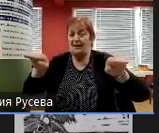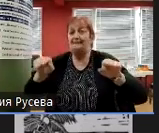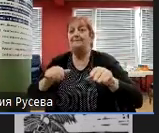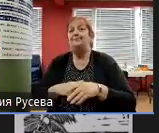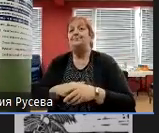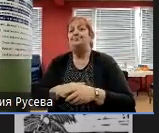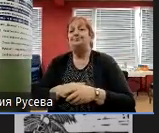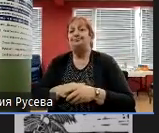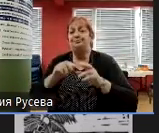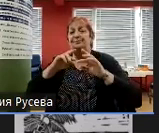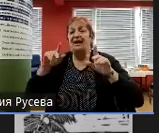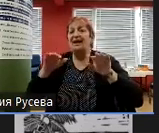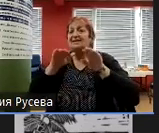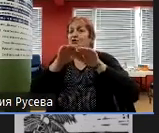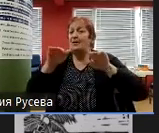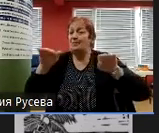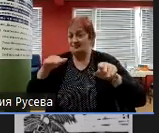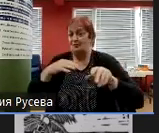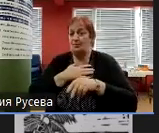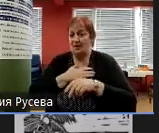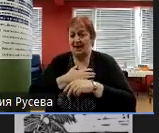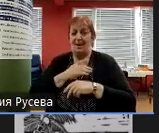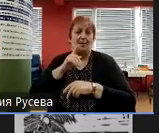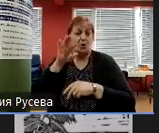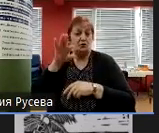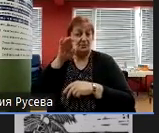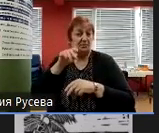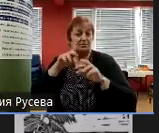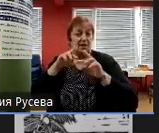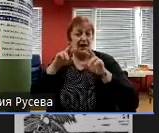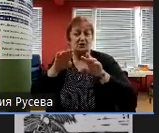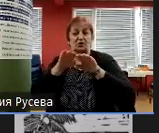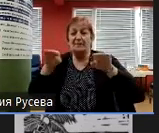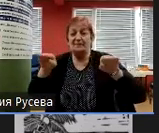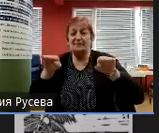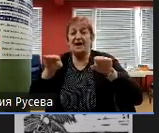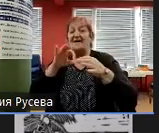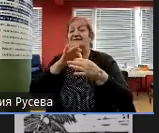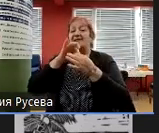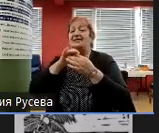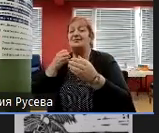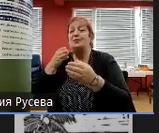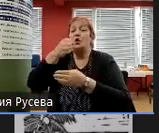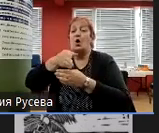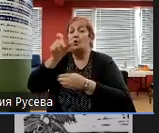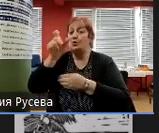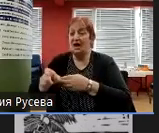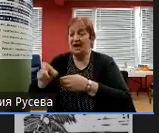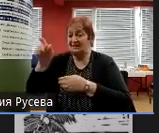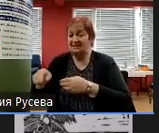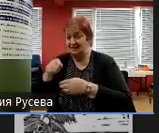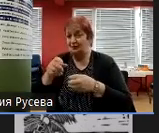Значи различни платформи могат да бъдат избрани в зависимост от участниците в